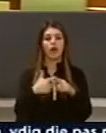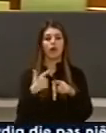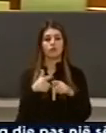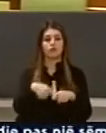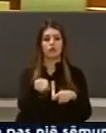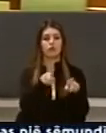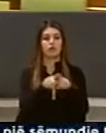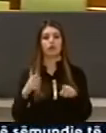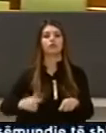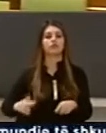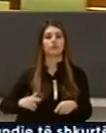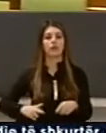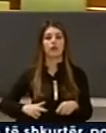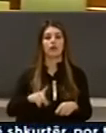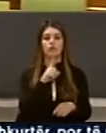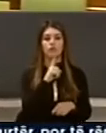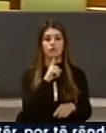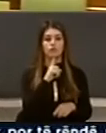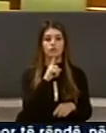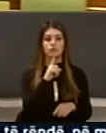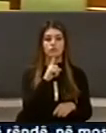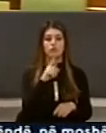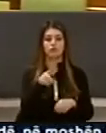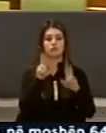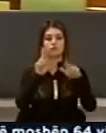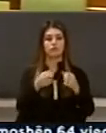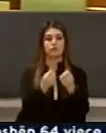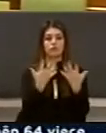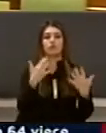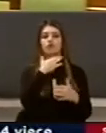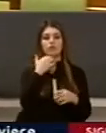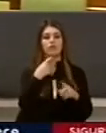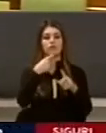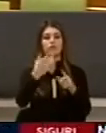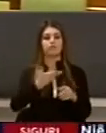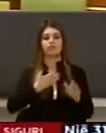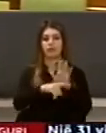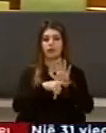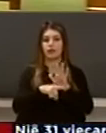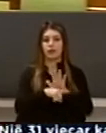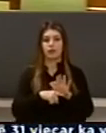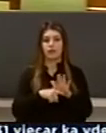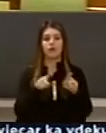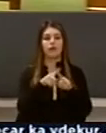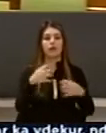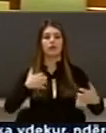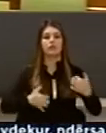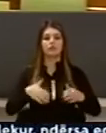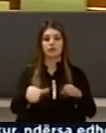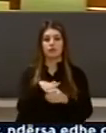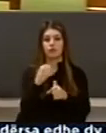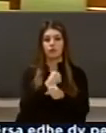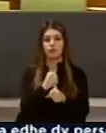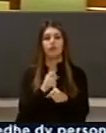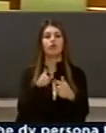që po përcaktohen për rrugë të tillë, po i hyjnë një avanture me pasoja të rënda, duke synuar qoftë vende pune, qoftë